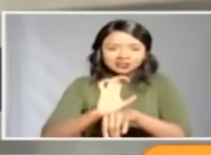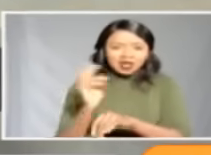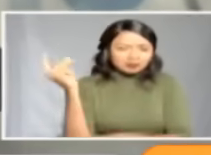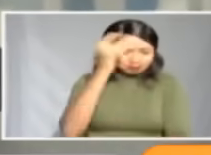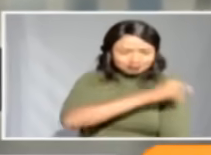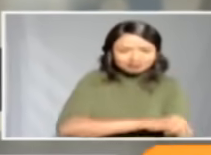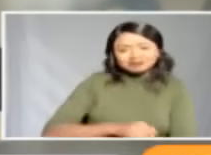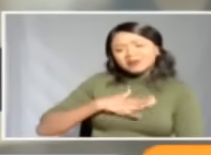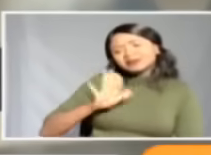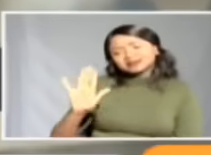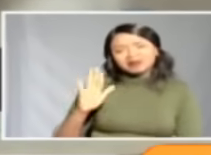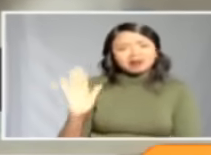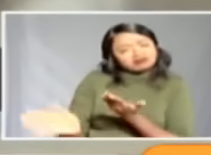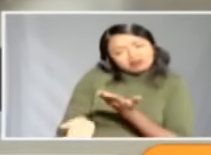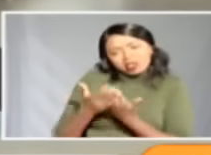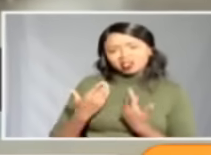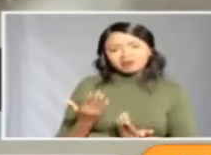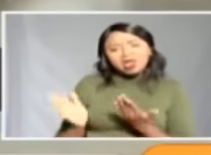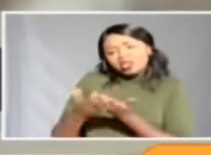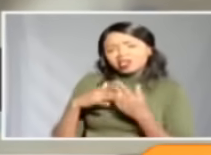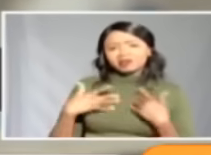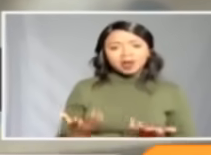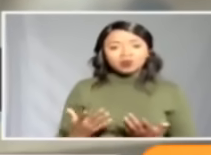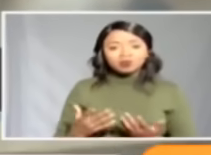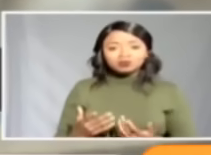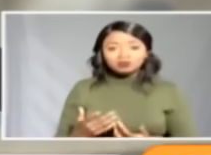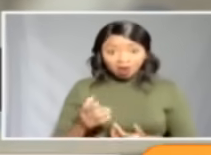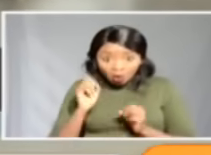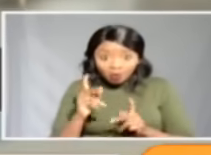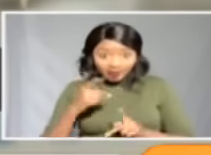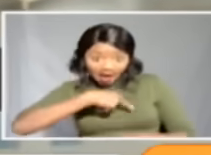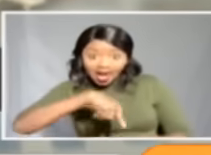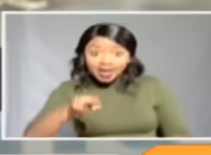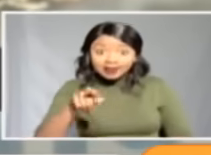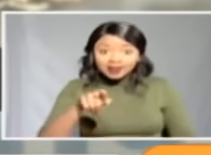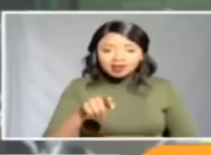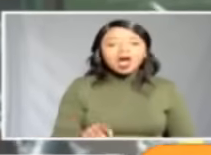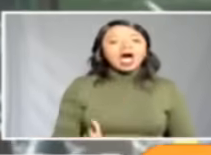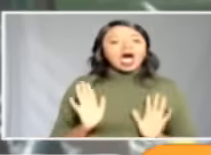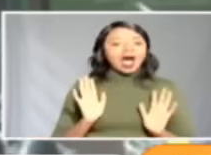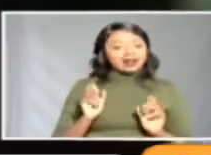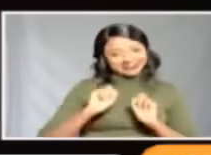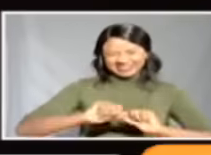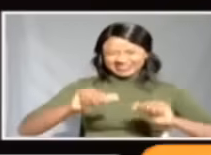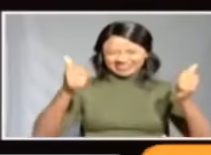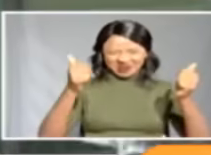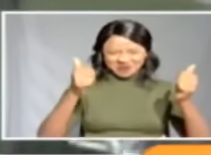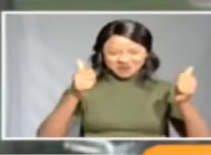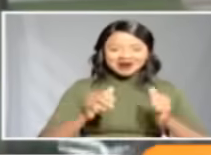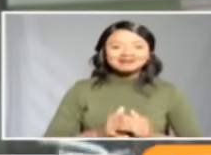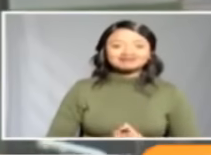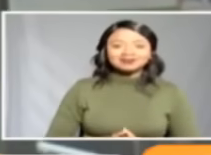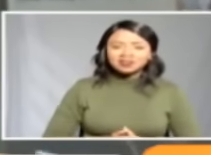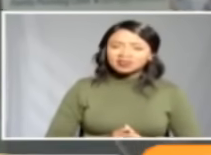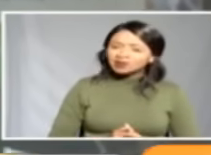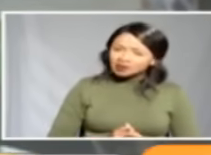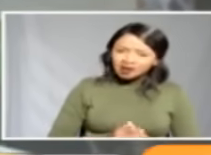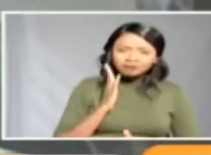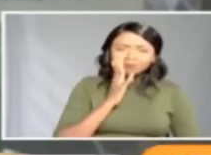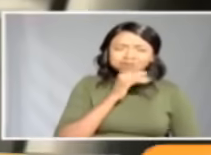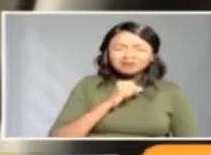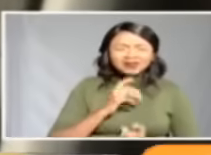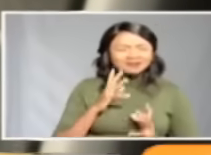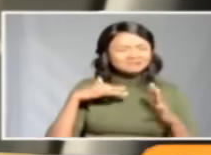unaweza kunisaidiana aje. Eh? Aende? Sawa. Ni swala lilionekana kumtatiza sana